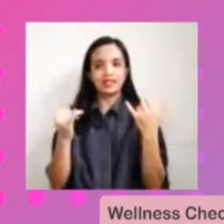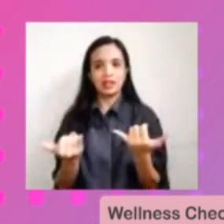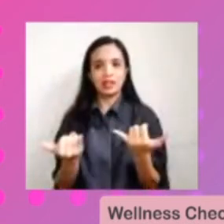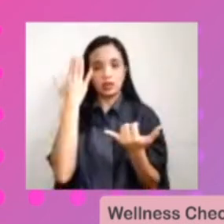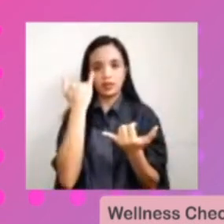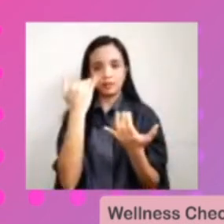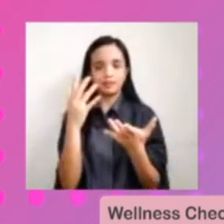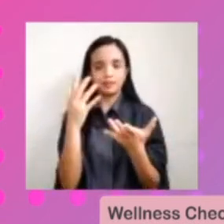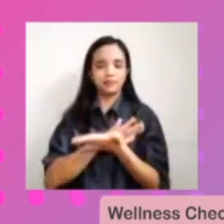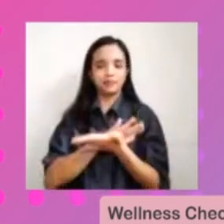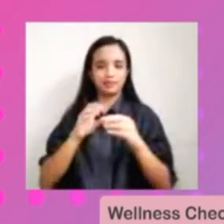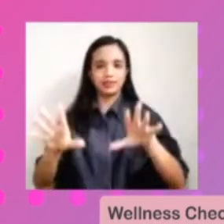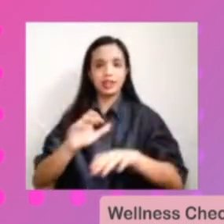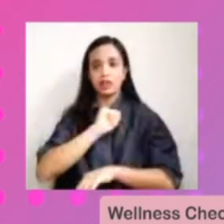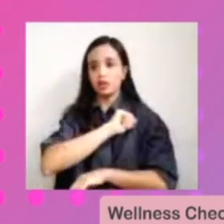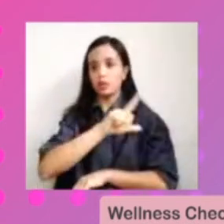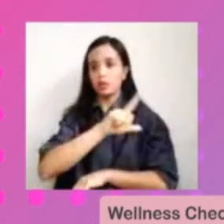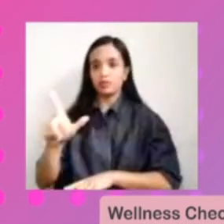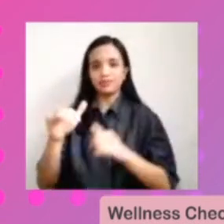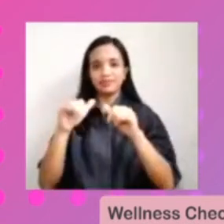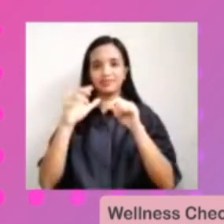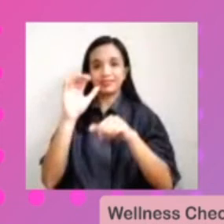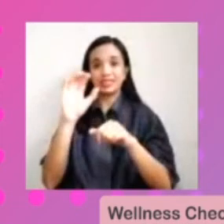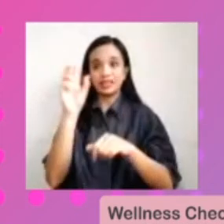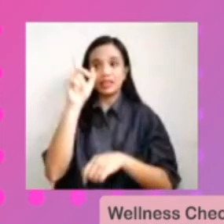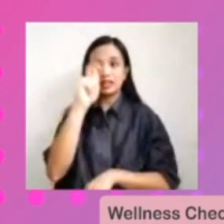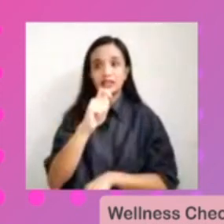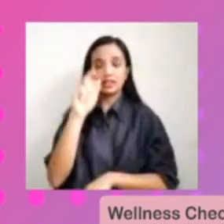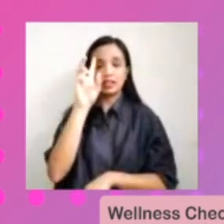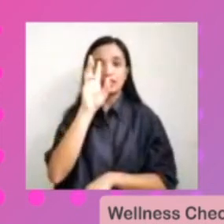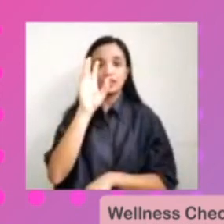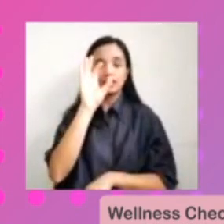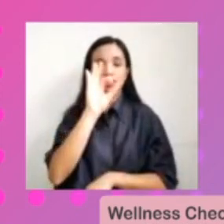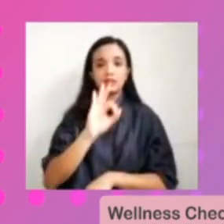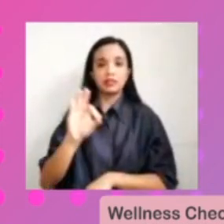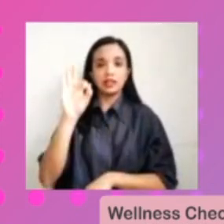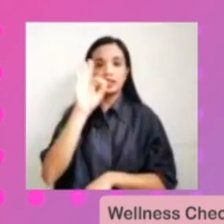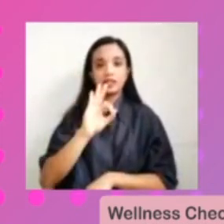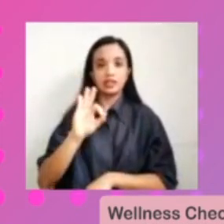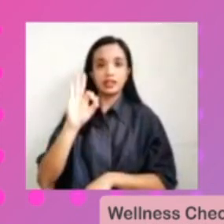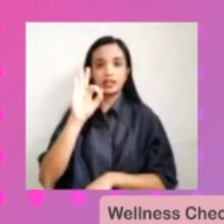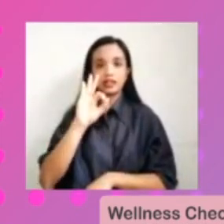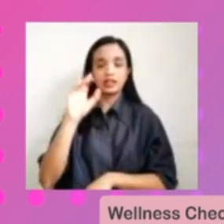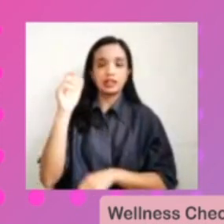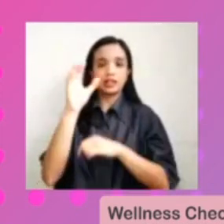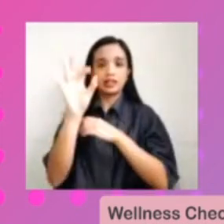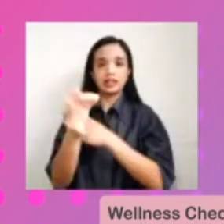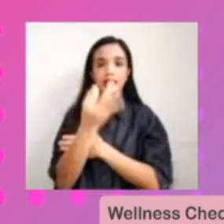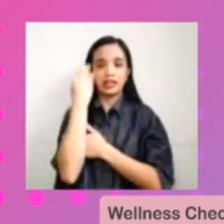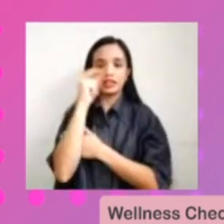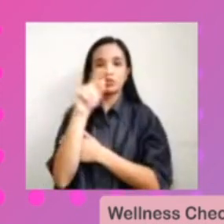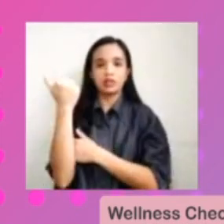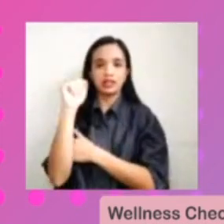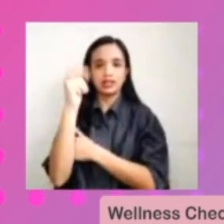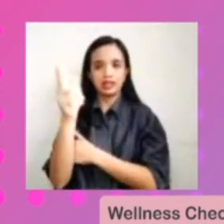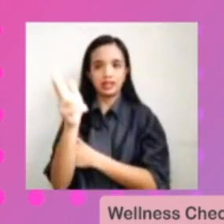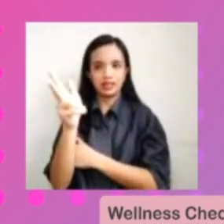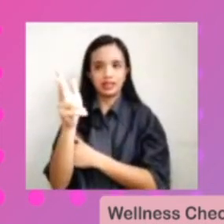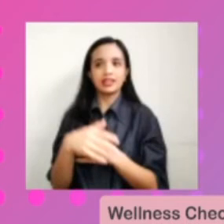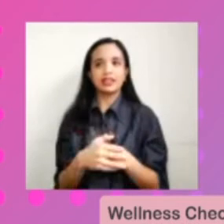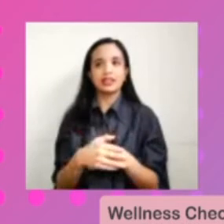adjusting. Nasa coping stage tayo talaga. Very challenging po talaga ang situation. I have been going through that